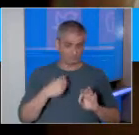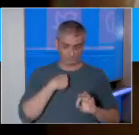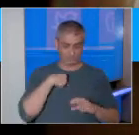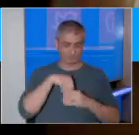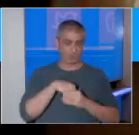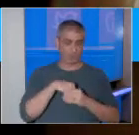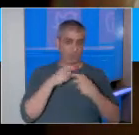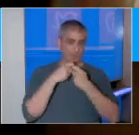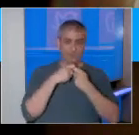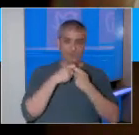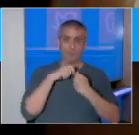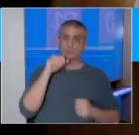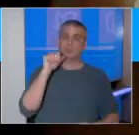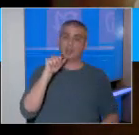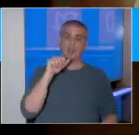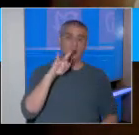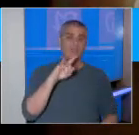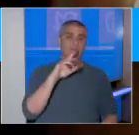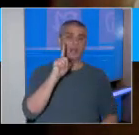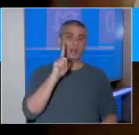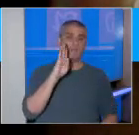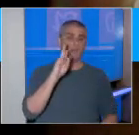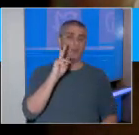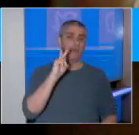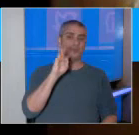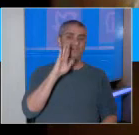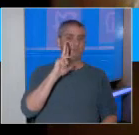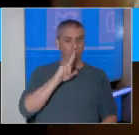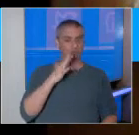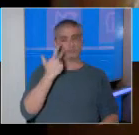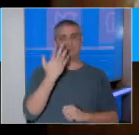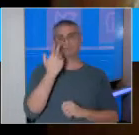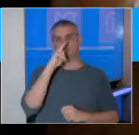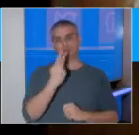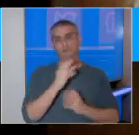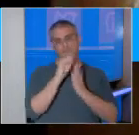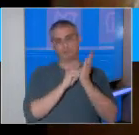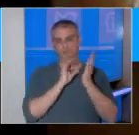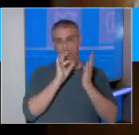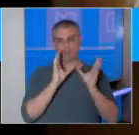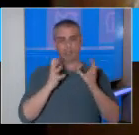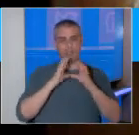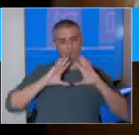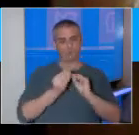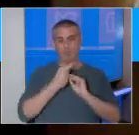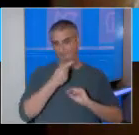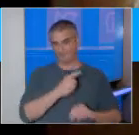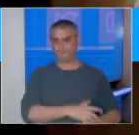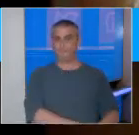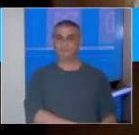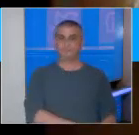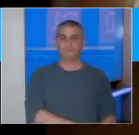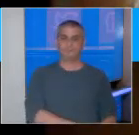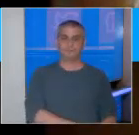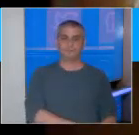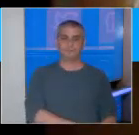אצלנו בארגון, הילה חסן לפקוביץ', היא הולכת להיות מספר 2, כמו שפורסם, הולכת להיות מספר 2